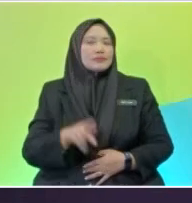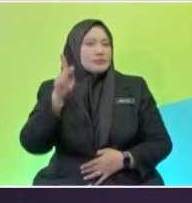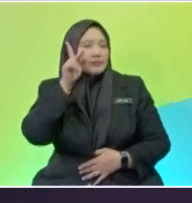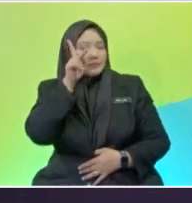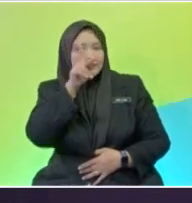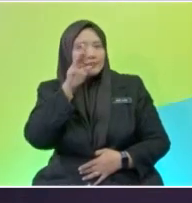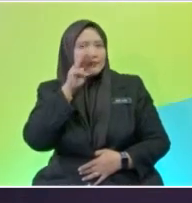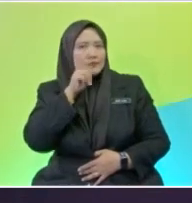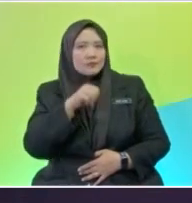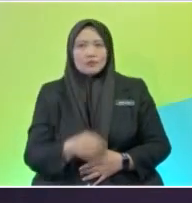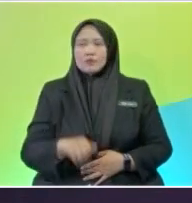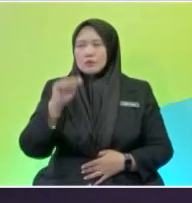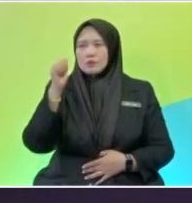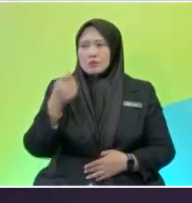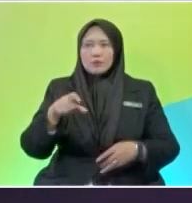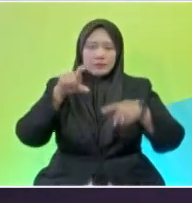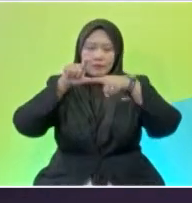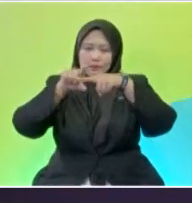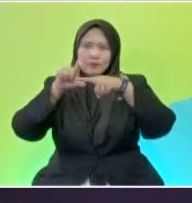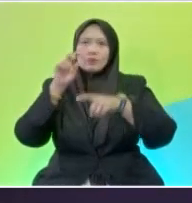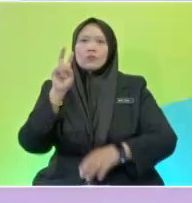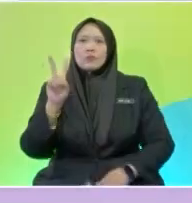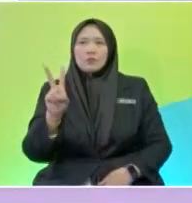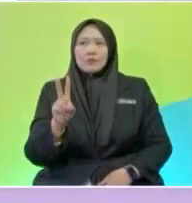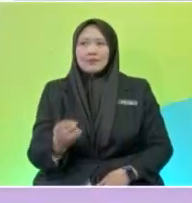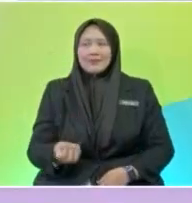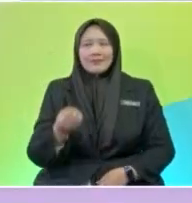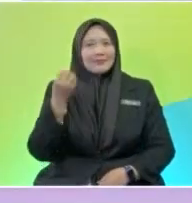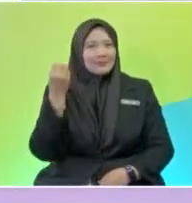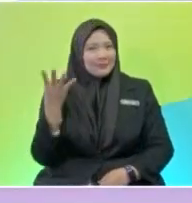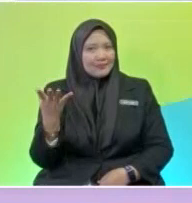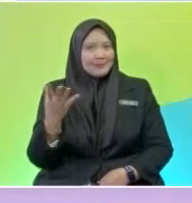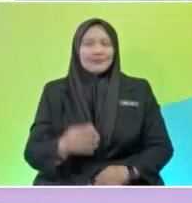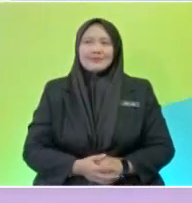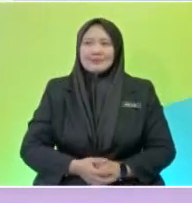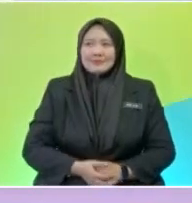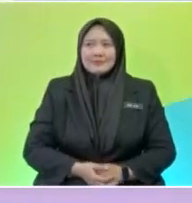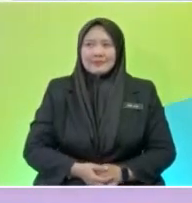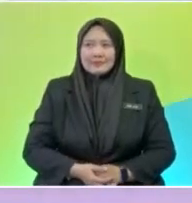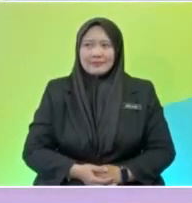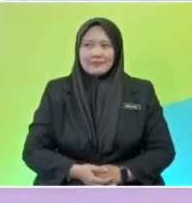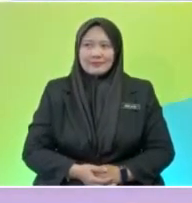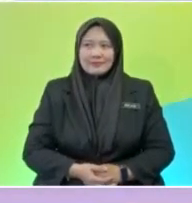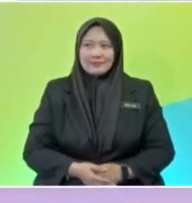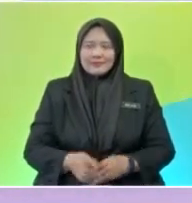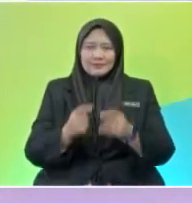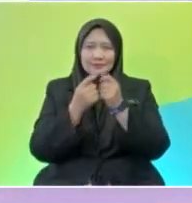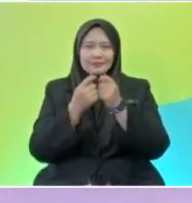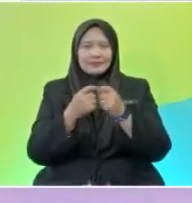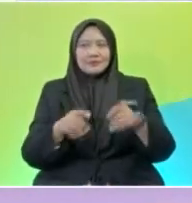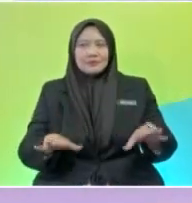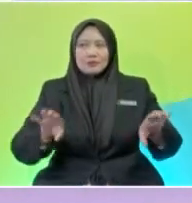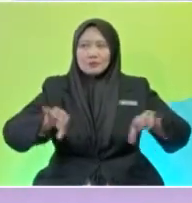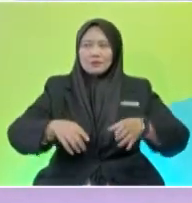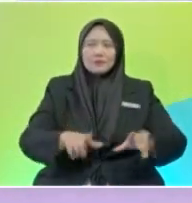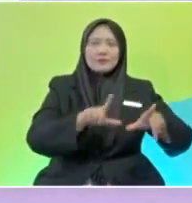10 bagi dua berapa ah Tinggal Kenangan udah bawa gelas dia dah ada